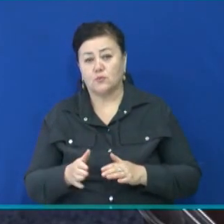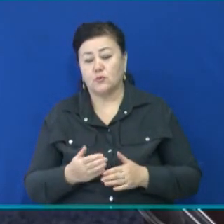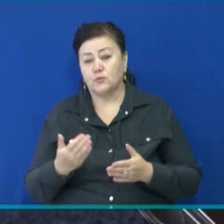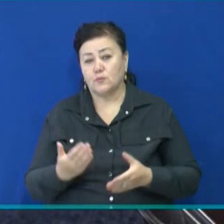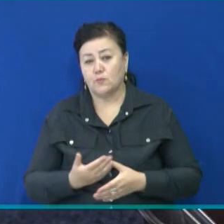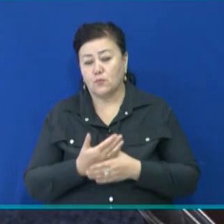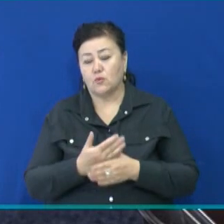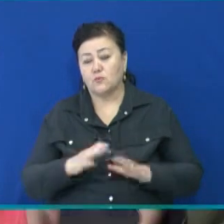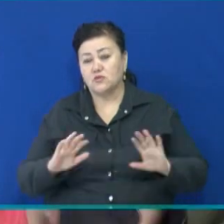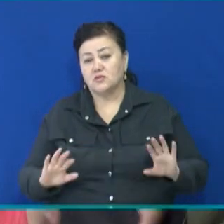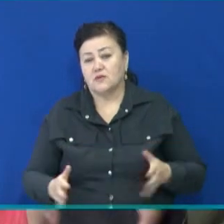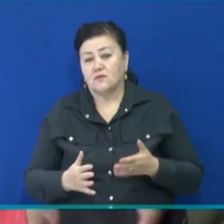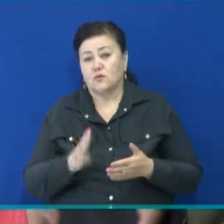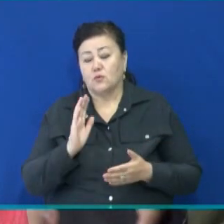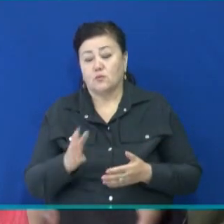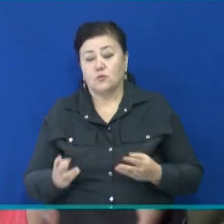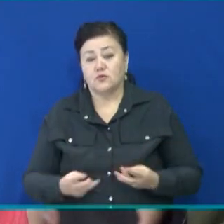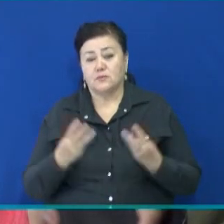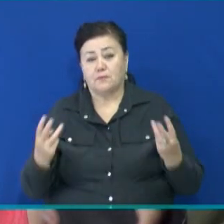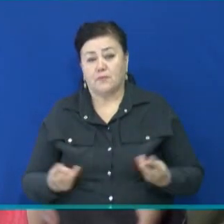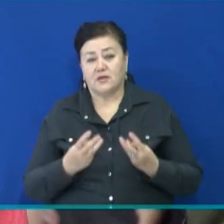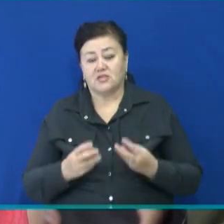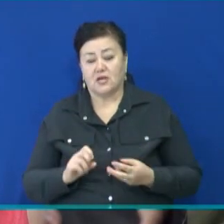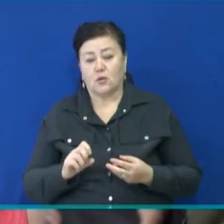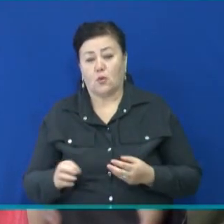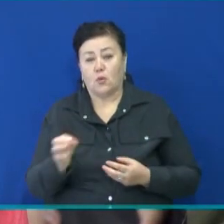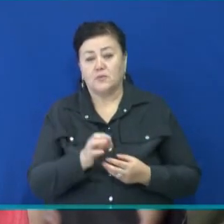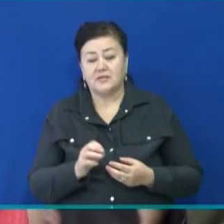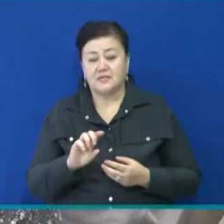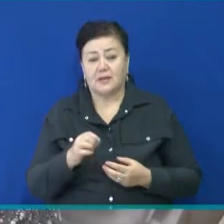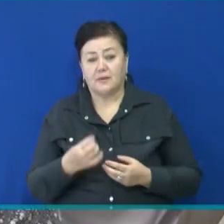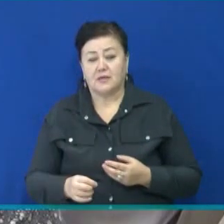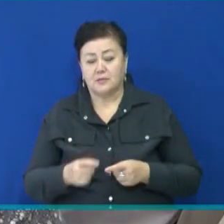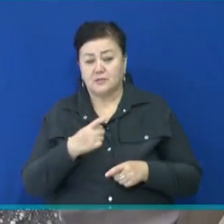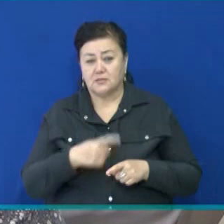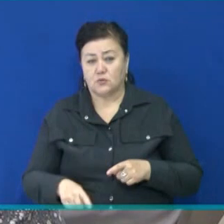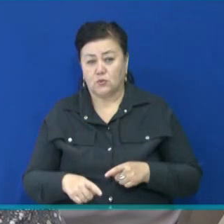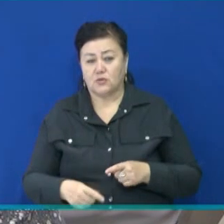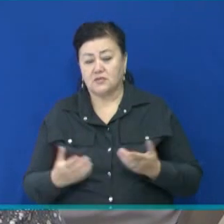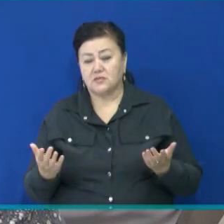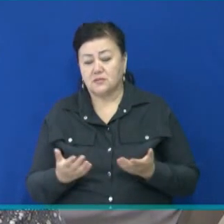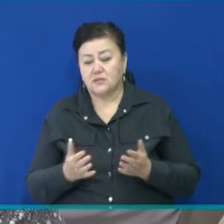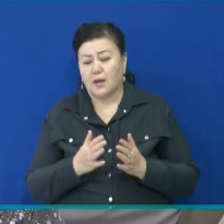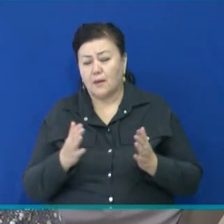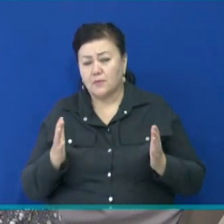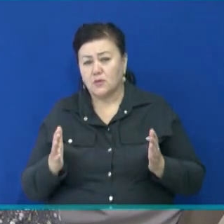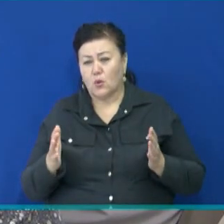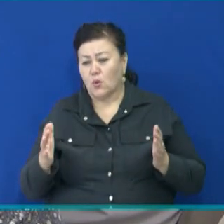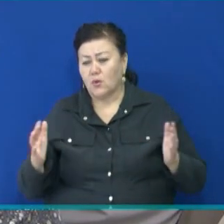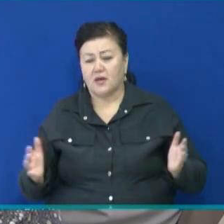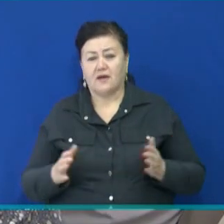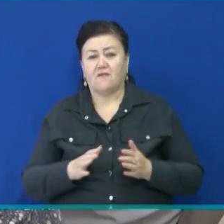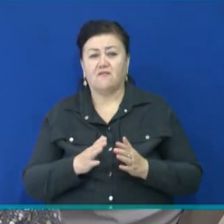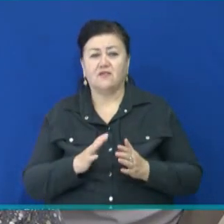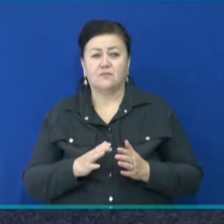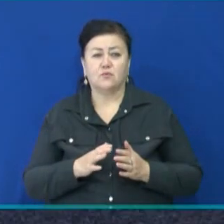эффективную помощь в случае возникновения чрезвычайной ситуации. Ведь скорость, с которой самолет достигает нужного места, намного выше, точно так же, как и